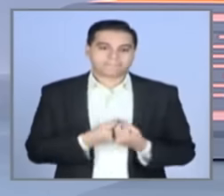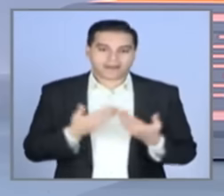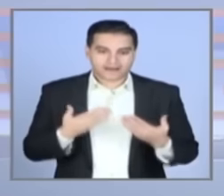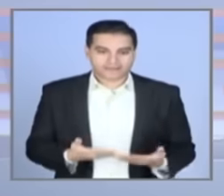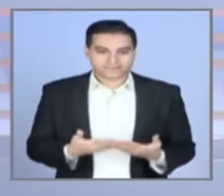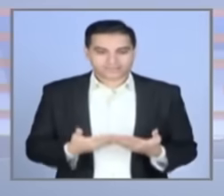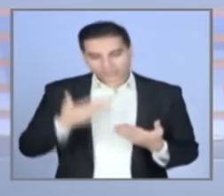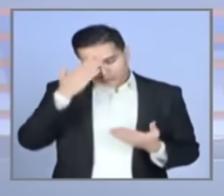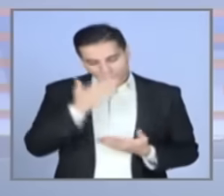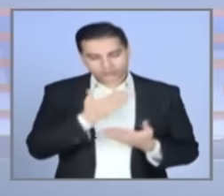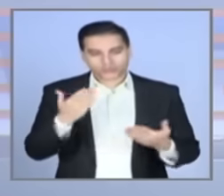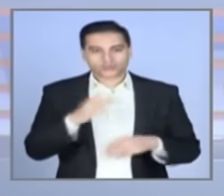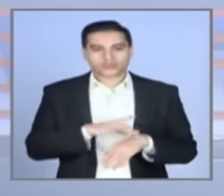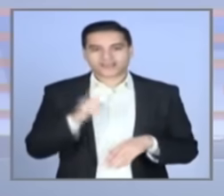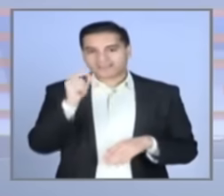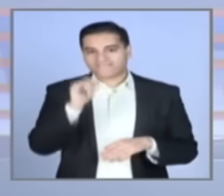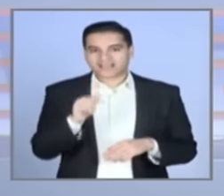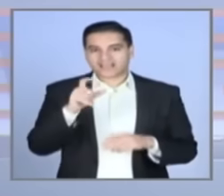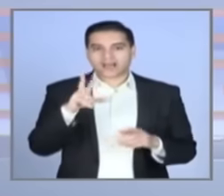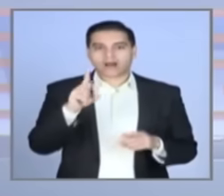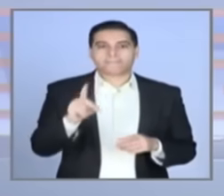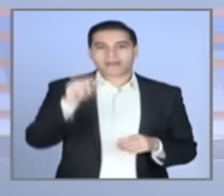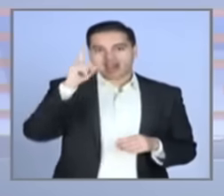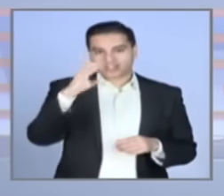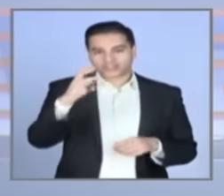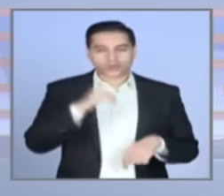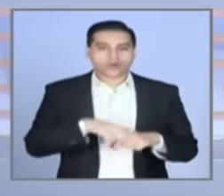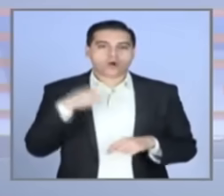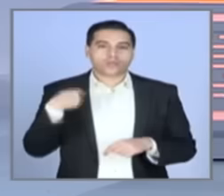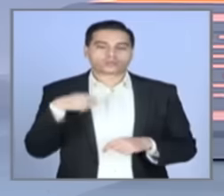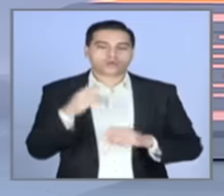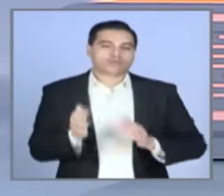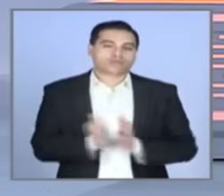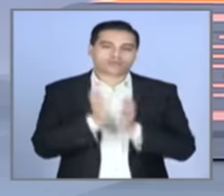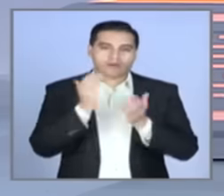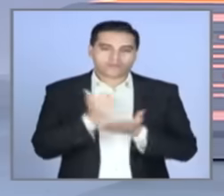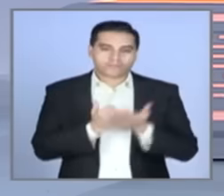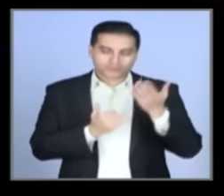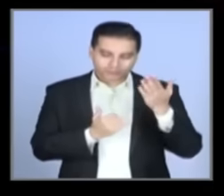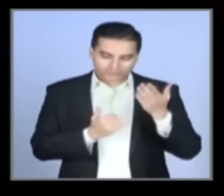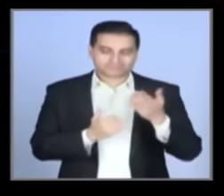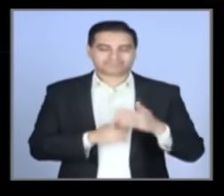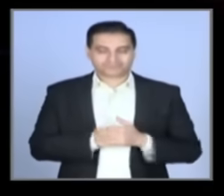يخليك. ربنا نشكر بيك. كلنا دكتورة نيفين قباش وفريق عمل وزارة التضامن. ألف